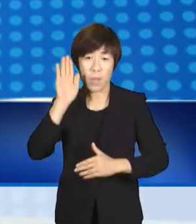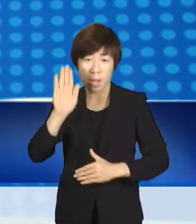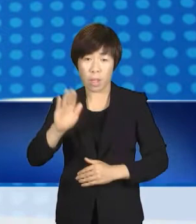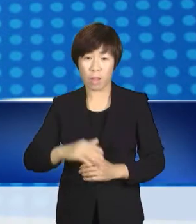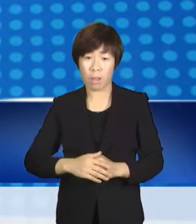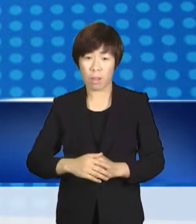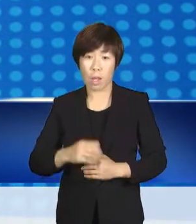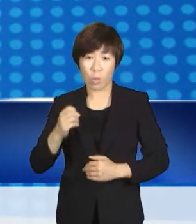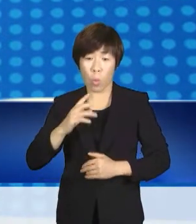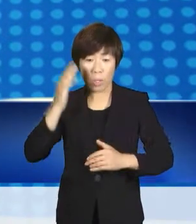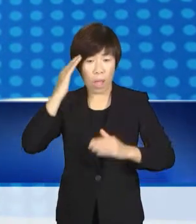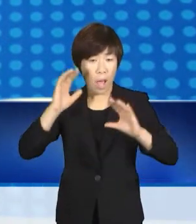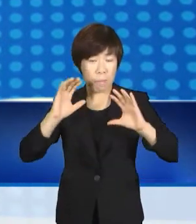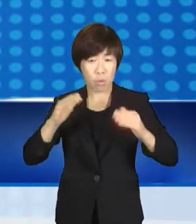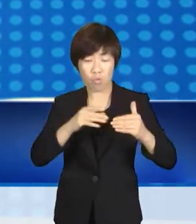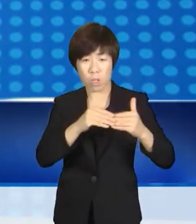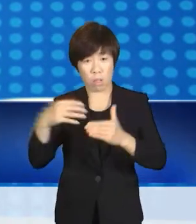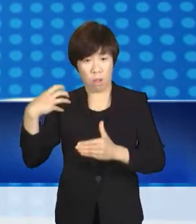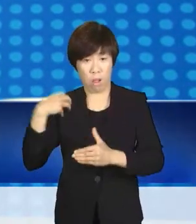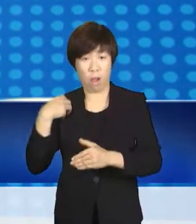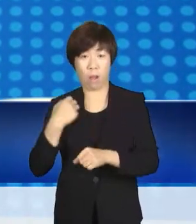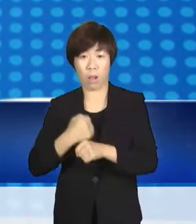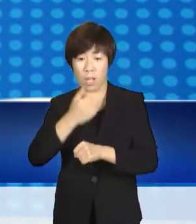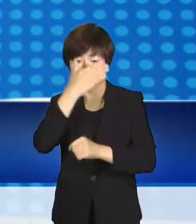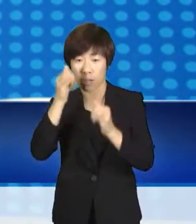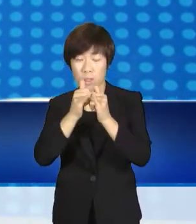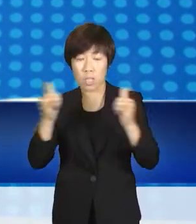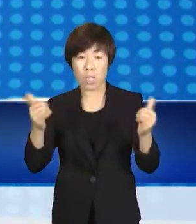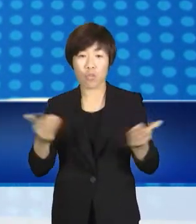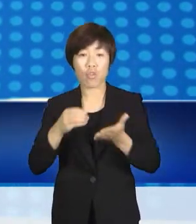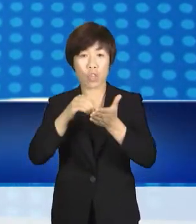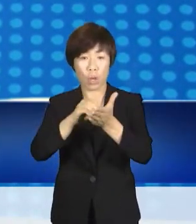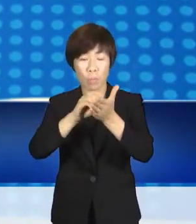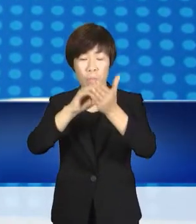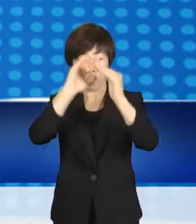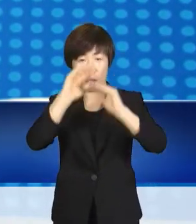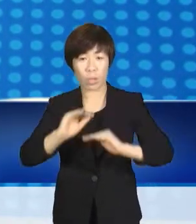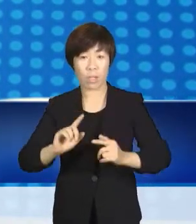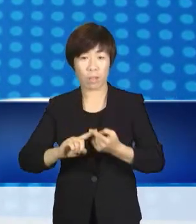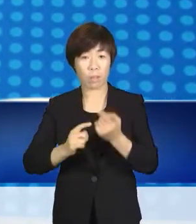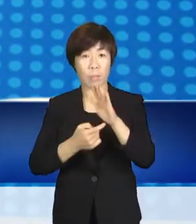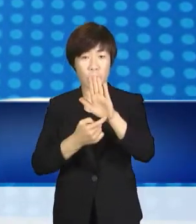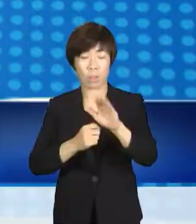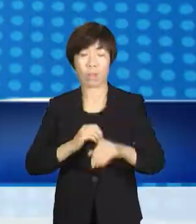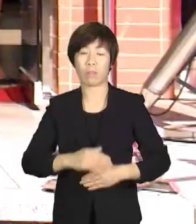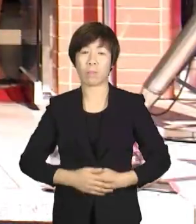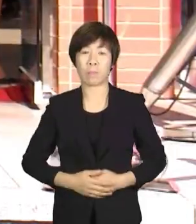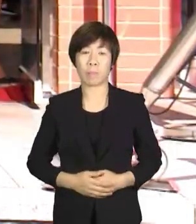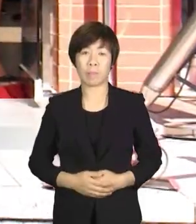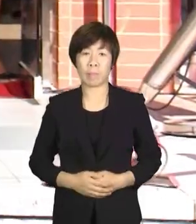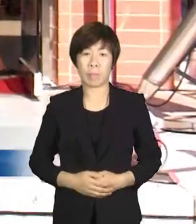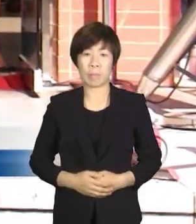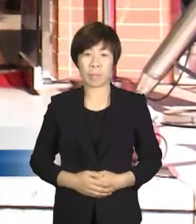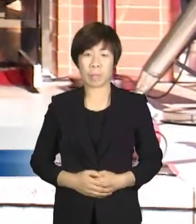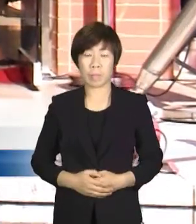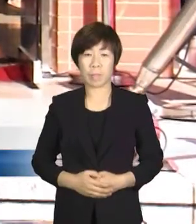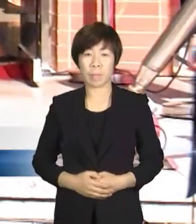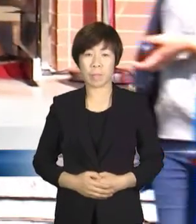장차 대한민국을 이끌어갈 청년들의 취업 이야기를 담아봤습니다. 화면을 통해 만나보시죠.